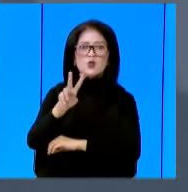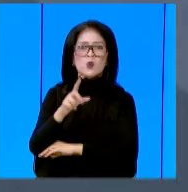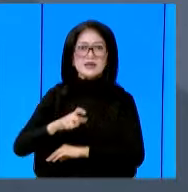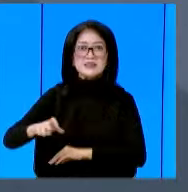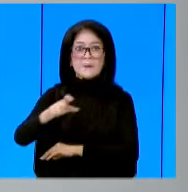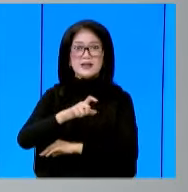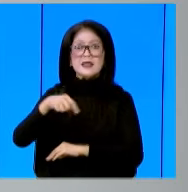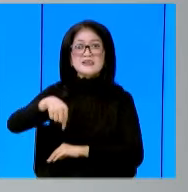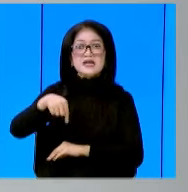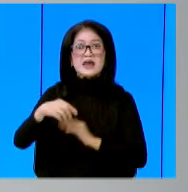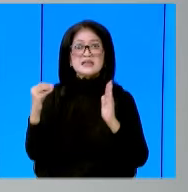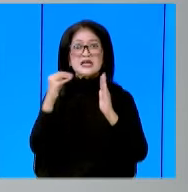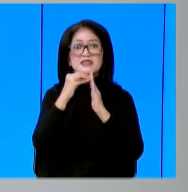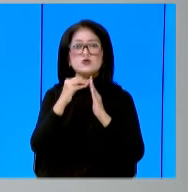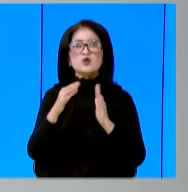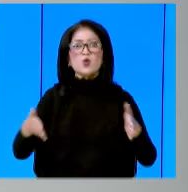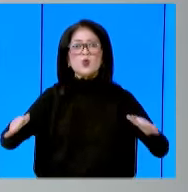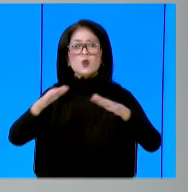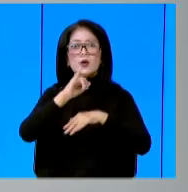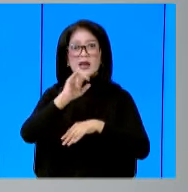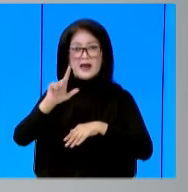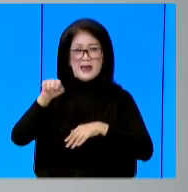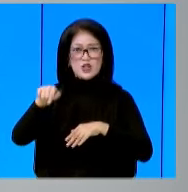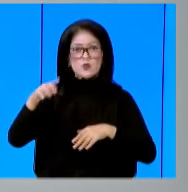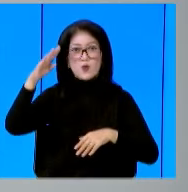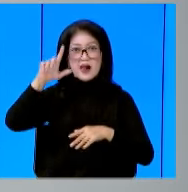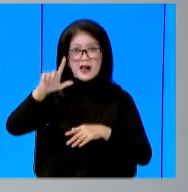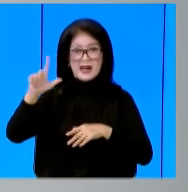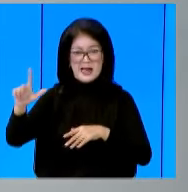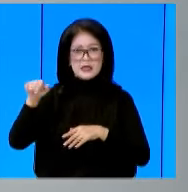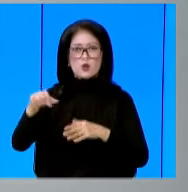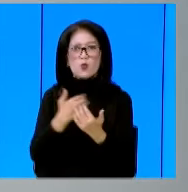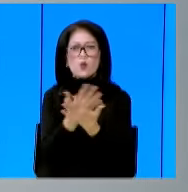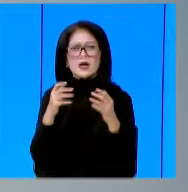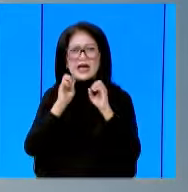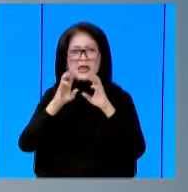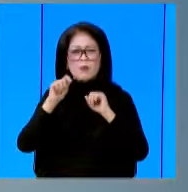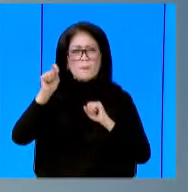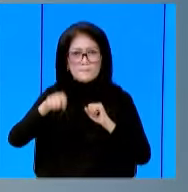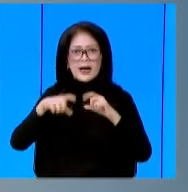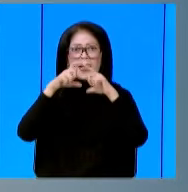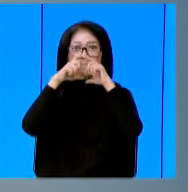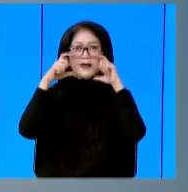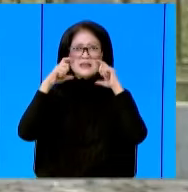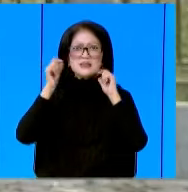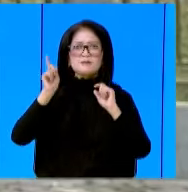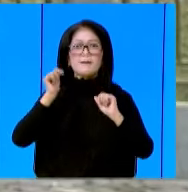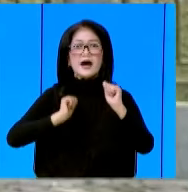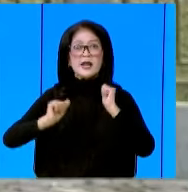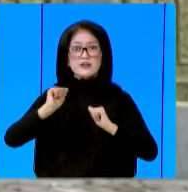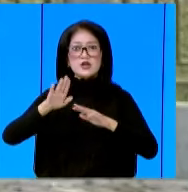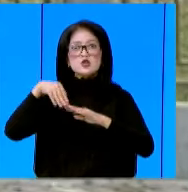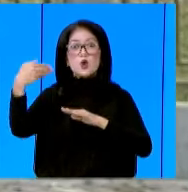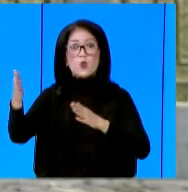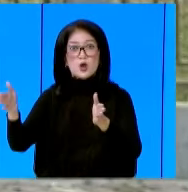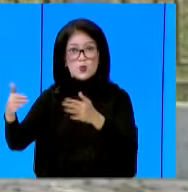terdampak. Dan saat ini status Gunung Ilele Watobi laki-laki berada pada level 2 waspada. Warga diimbau memakai masker saat